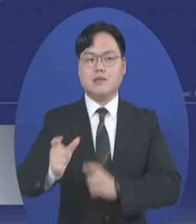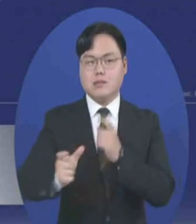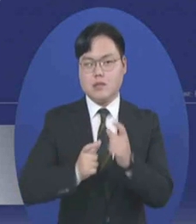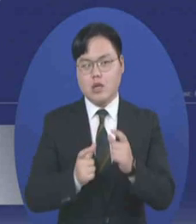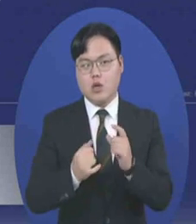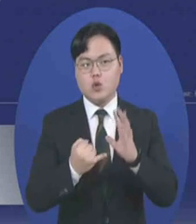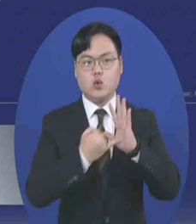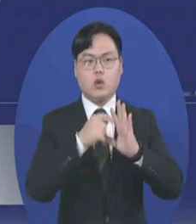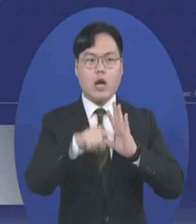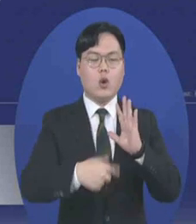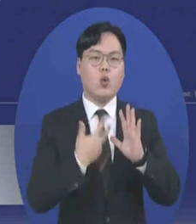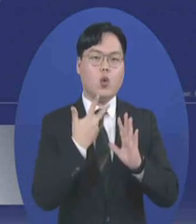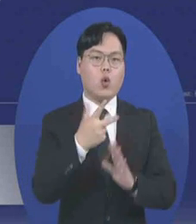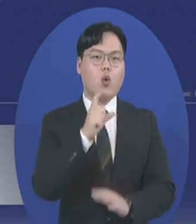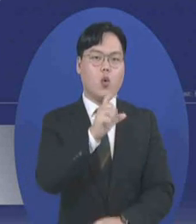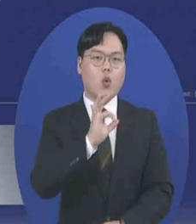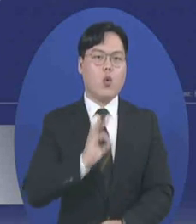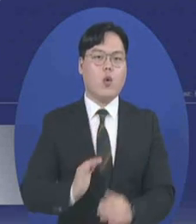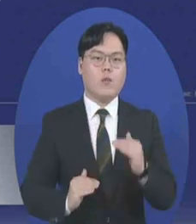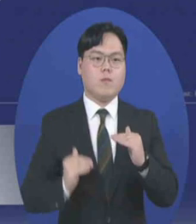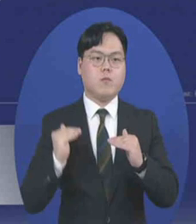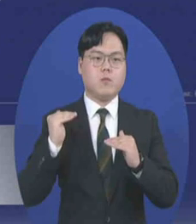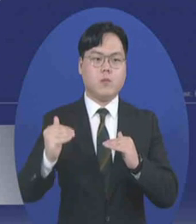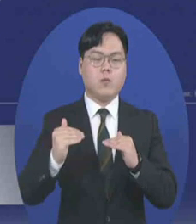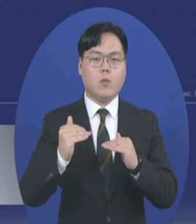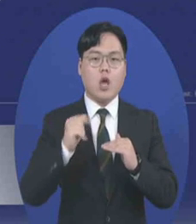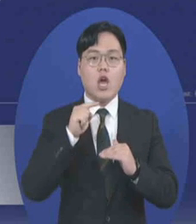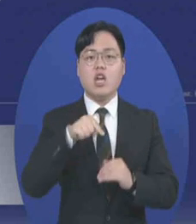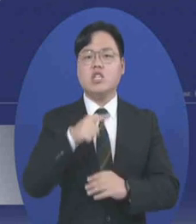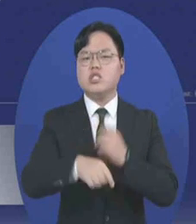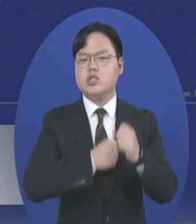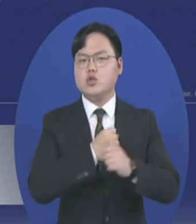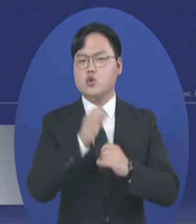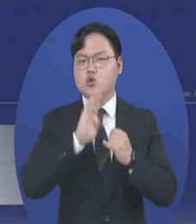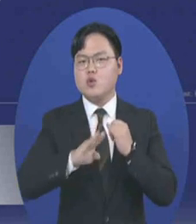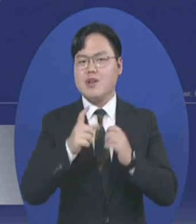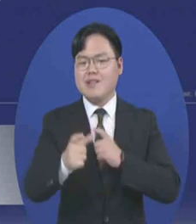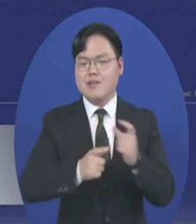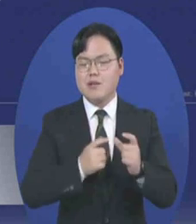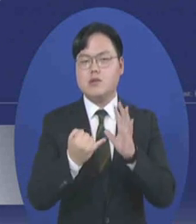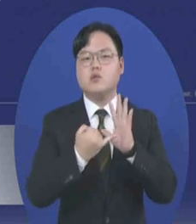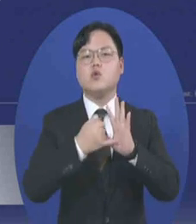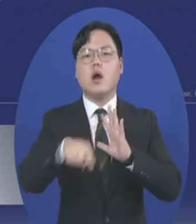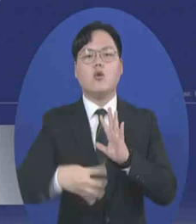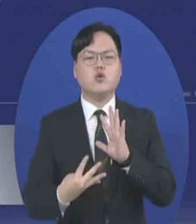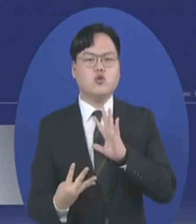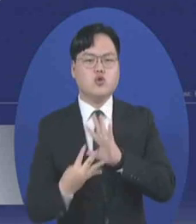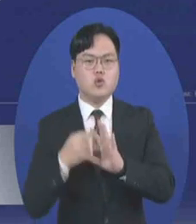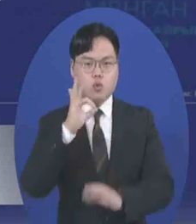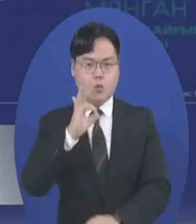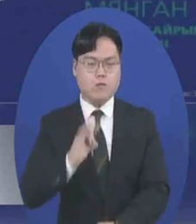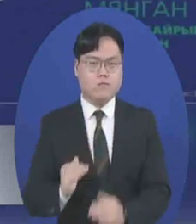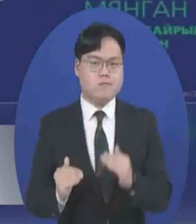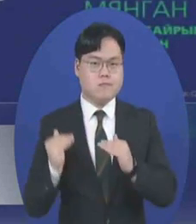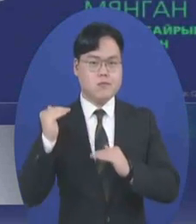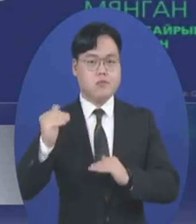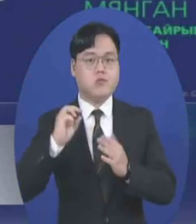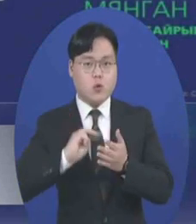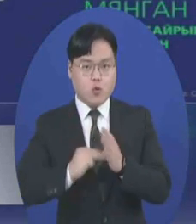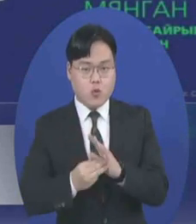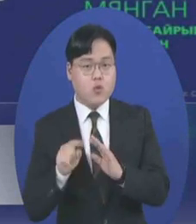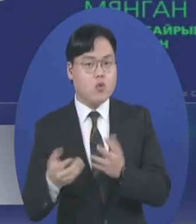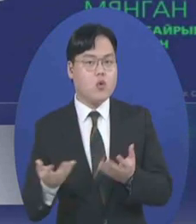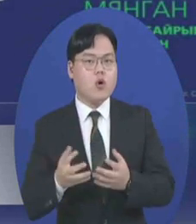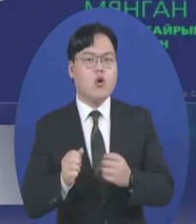өнөөдөр 6.3% болж өссөн байна. Энэ оны сүүл гэхэд эдийн засаг 6.9% болж өснө гэсэн төлөвтэй байна. Энэ